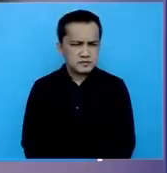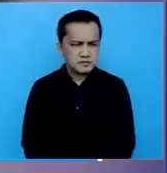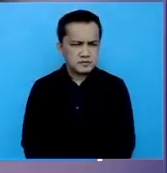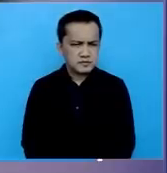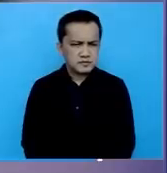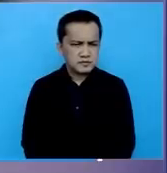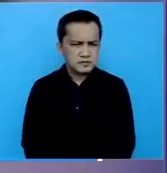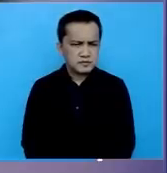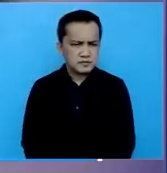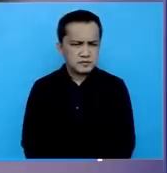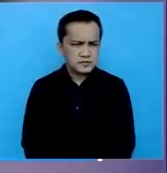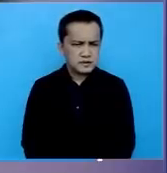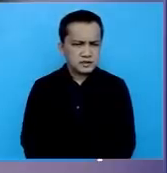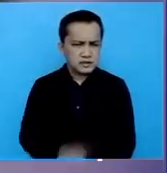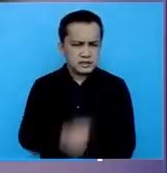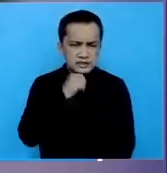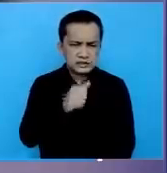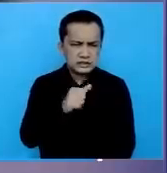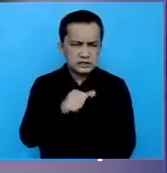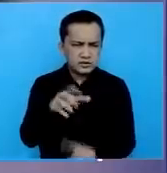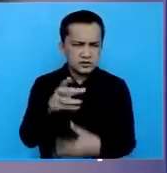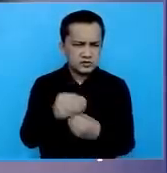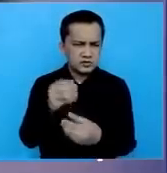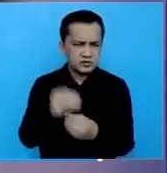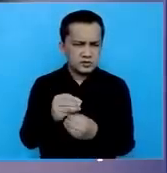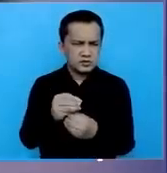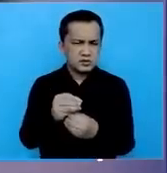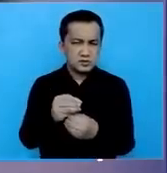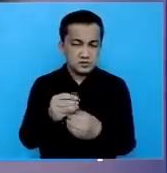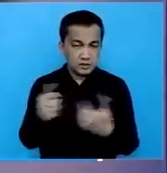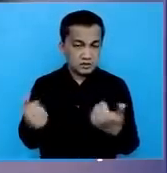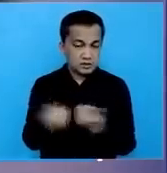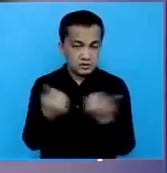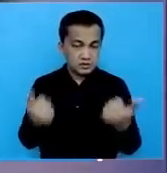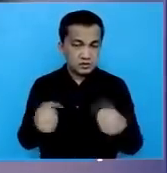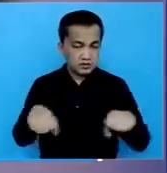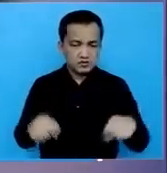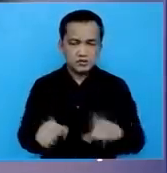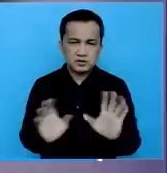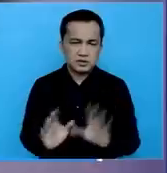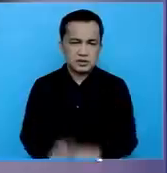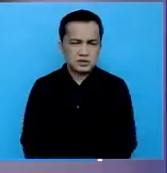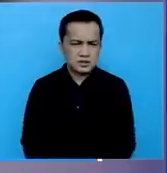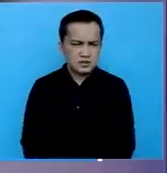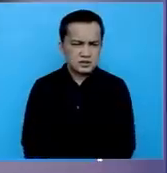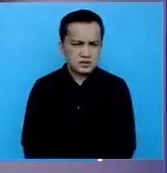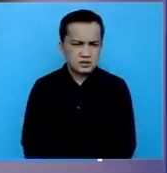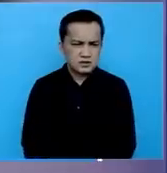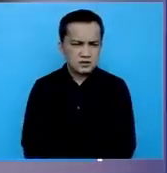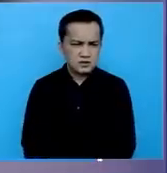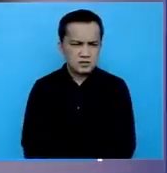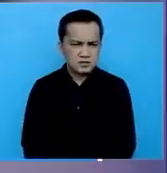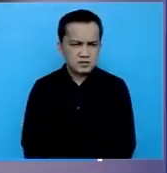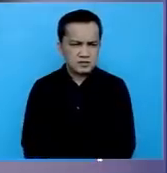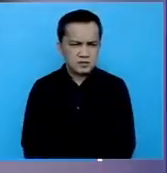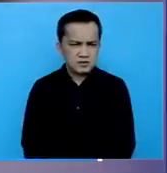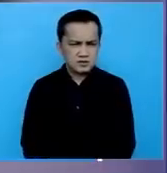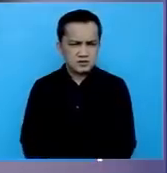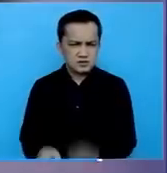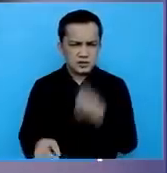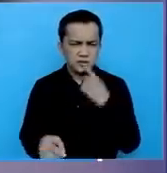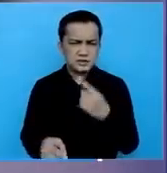Hindi daw contributory yung pagka-disgrasya ng motorsiklo. Kasi base doon sa injury.